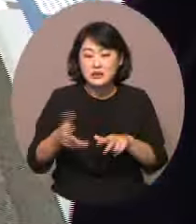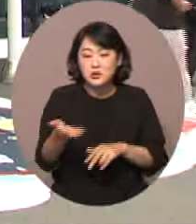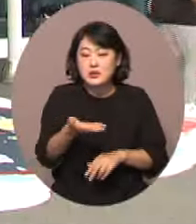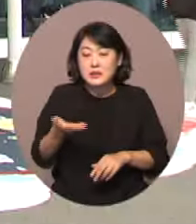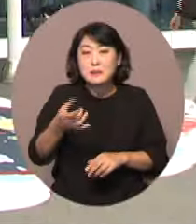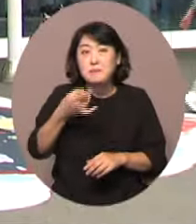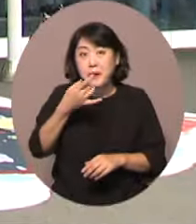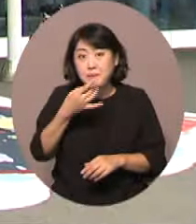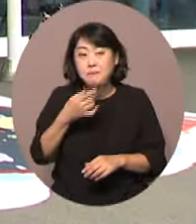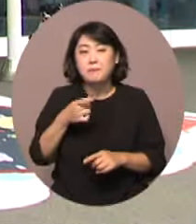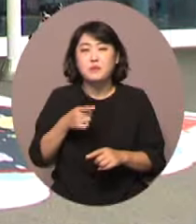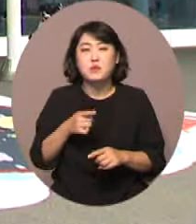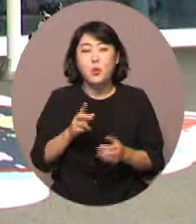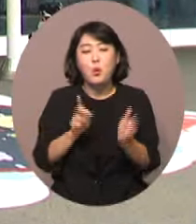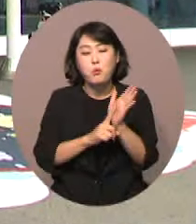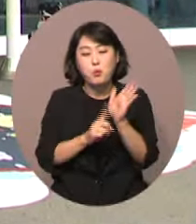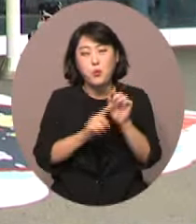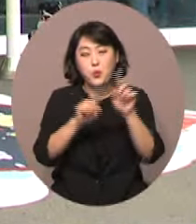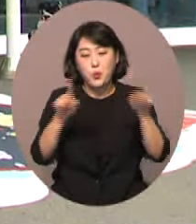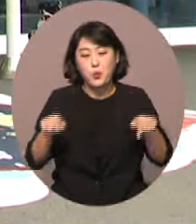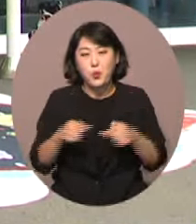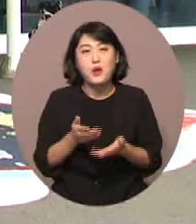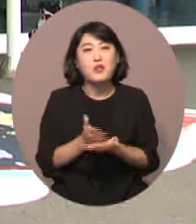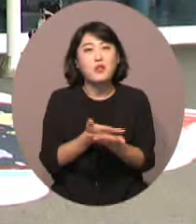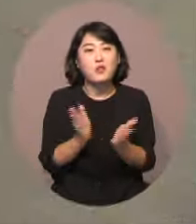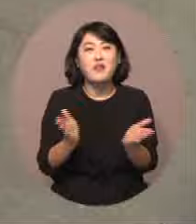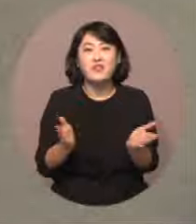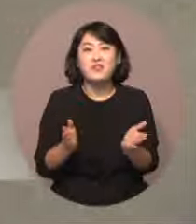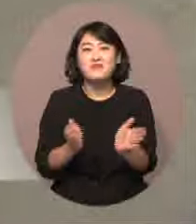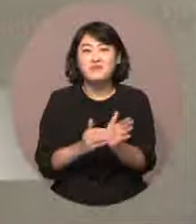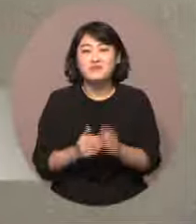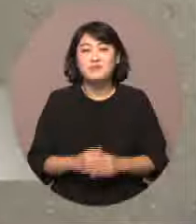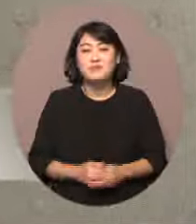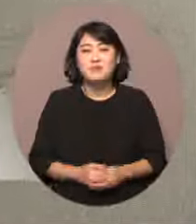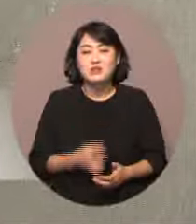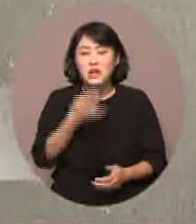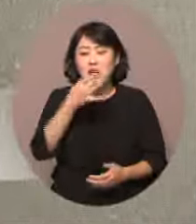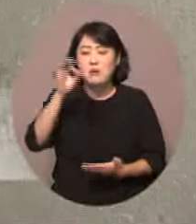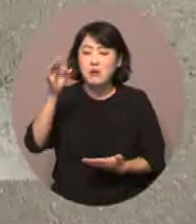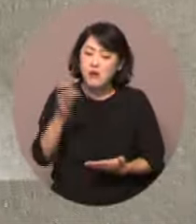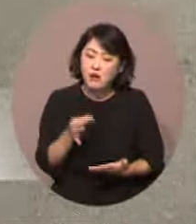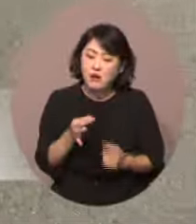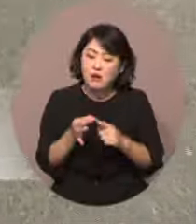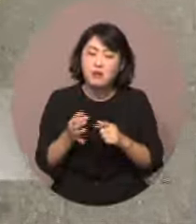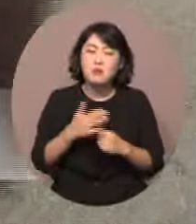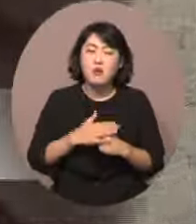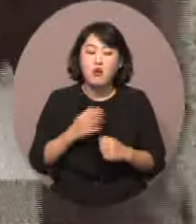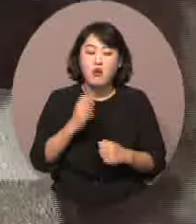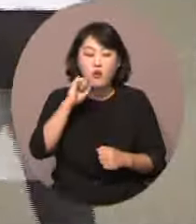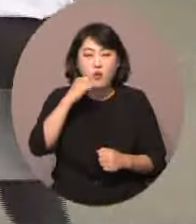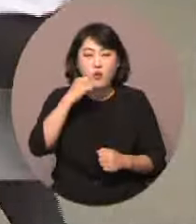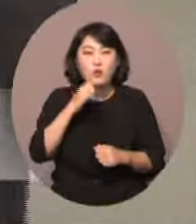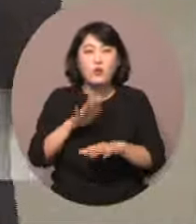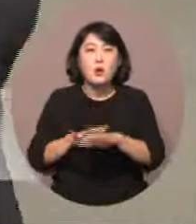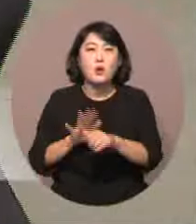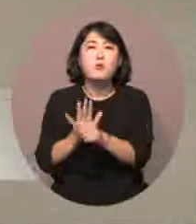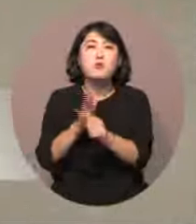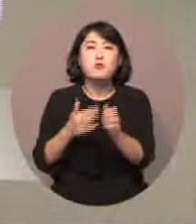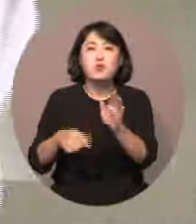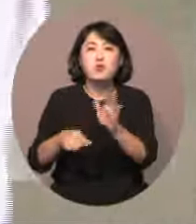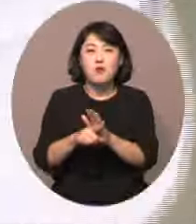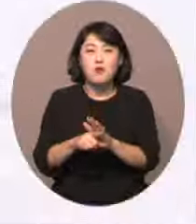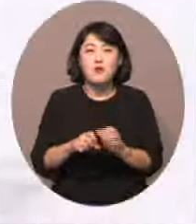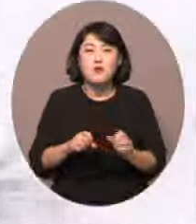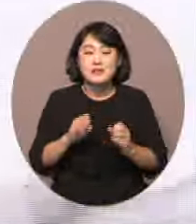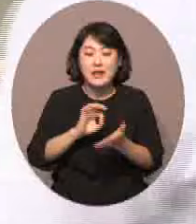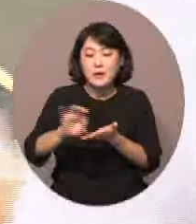효능이 적힌 홍보물 등을 나눠줍니다. 쌀값 하락으로 어려움을 겪는 농가를 돕기 위해 쌀 소비 촉진 운동에 나선